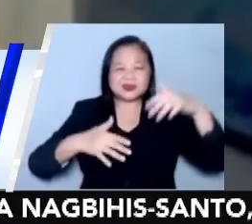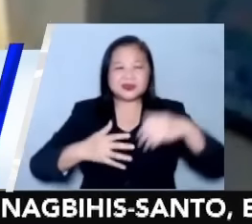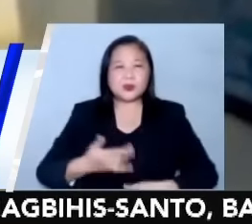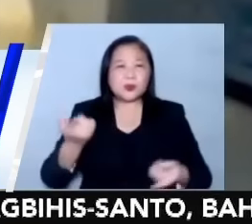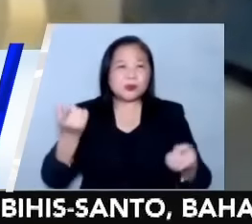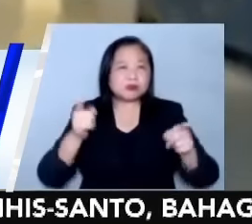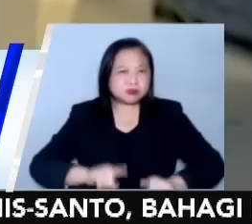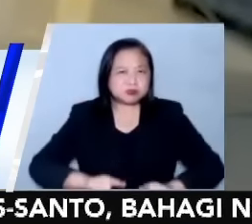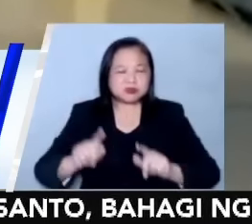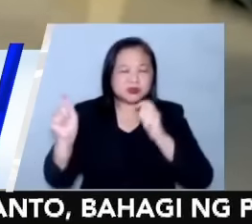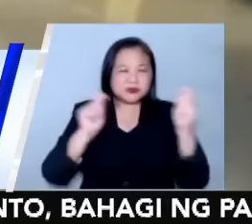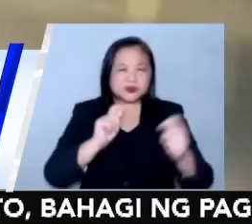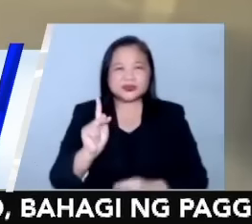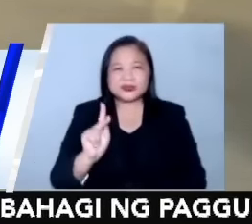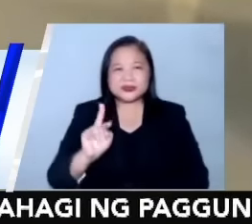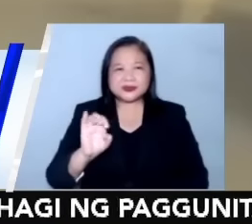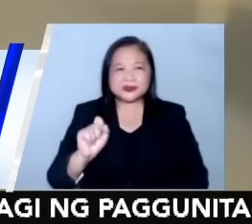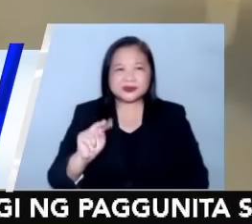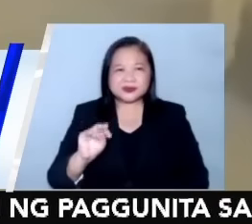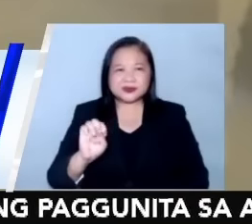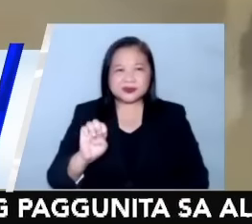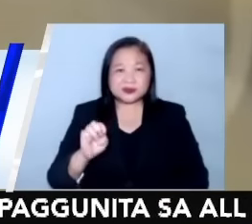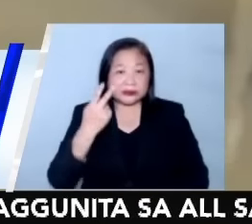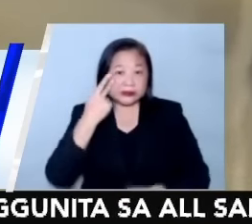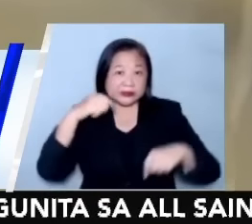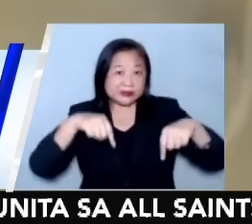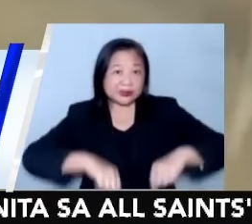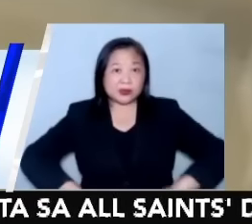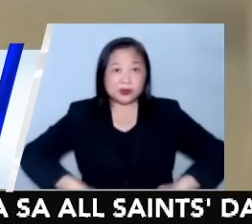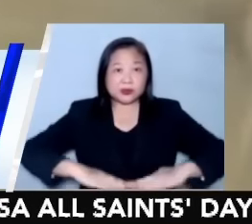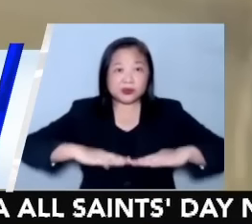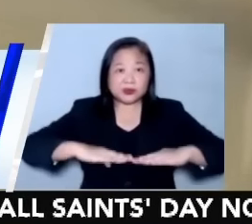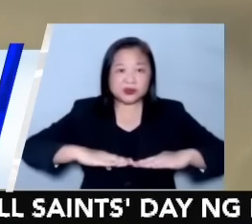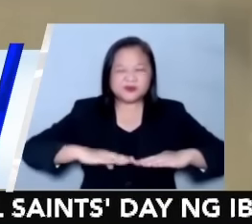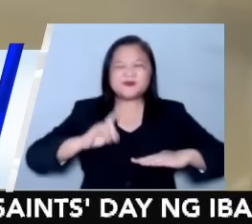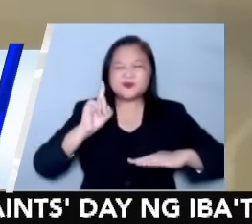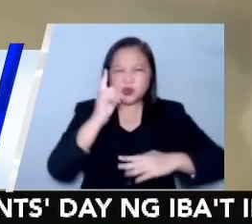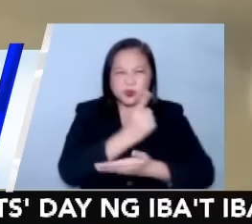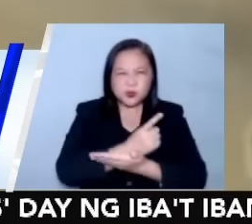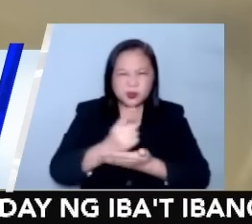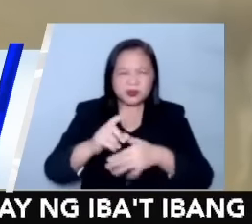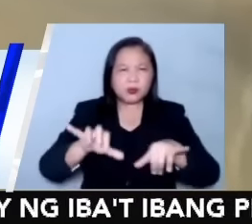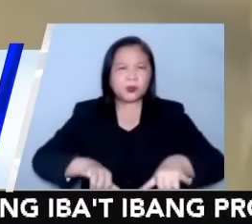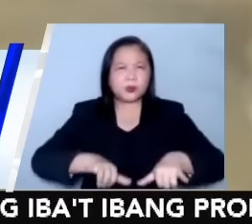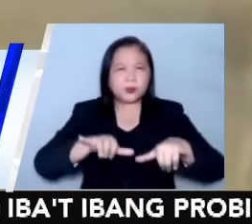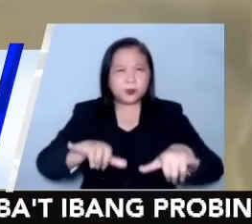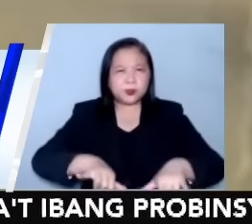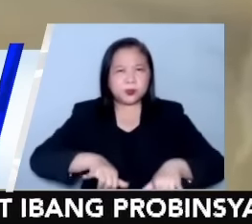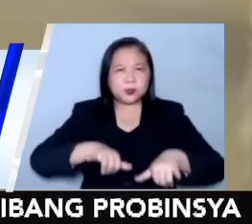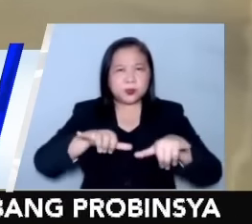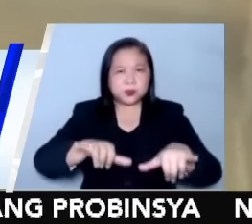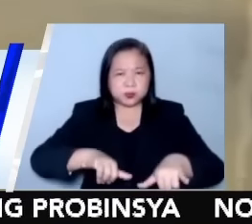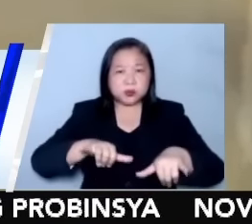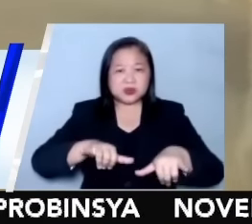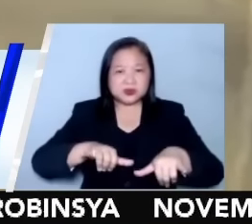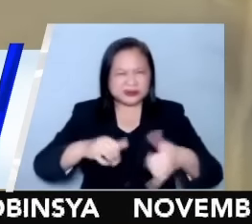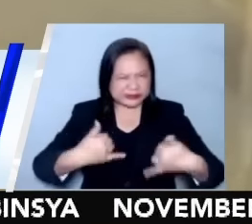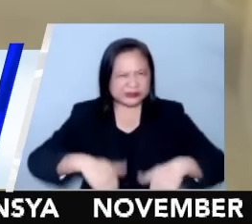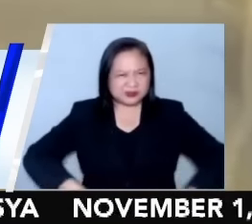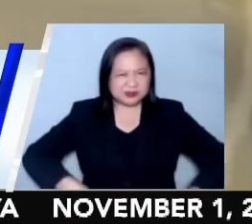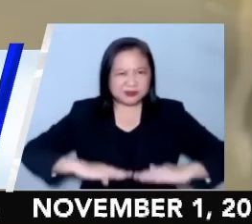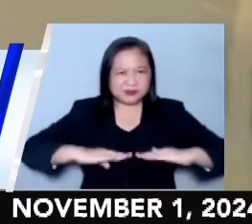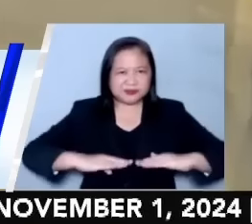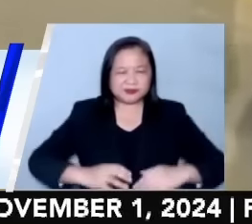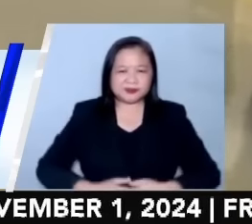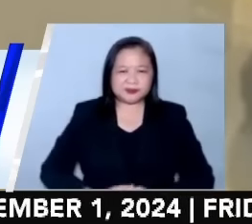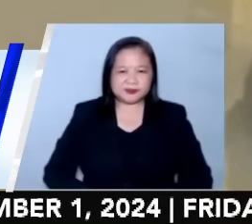Christine. Pero ito pong nakikita ninyong baha ngayon, mahigit isang linggo na po ang lumipas, pero itong portion nga na ito ay mataas pa rin ng tubig. Doon